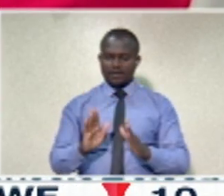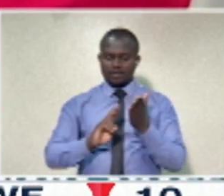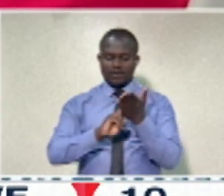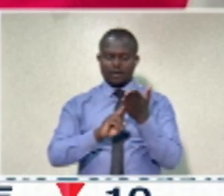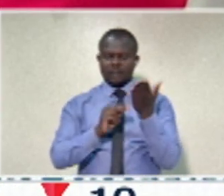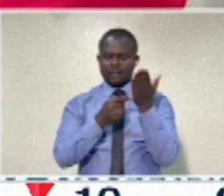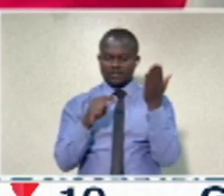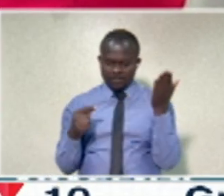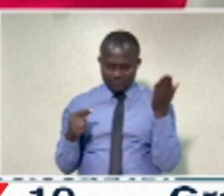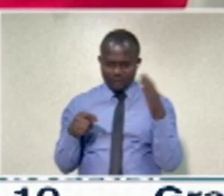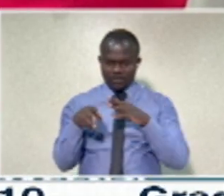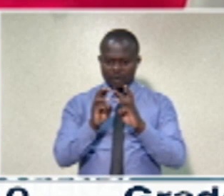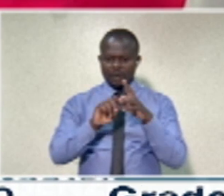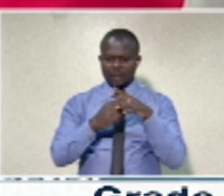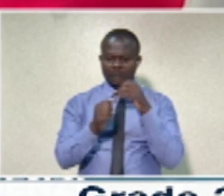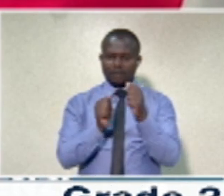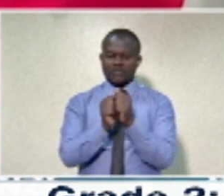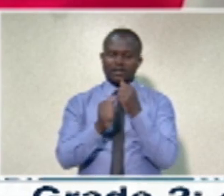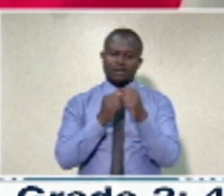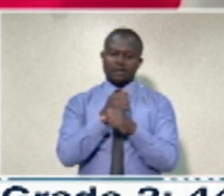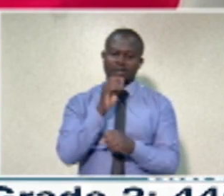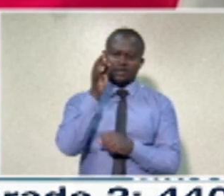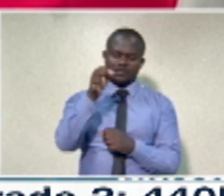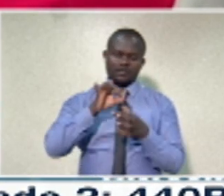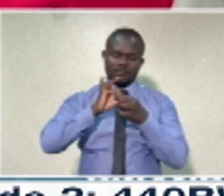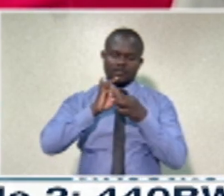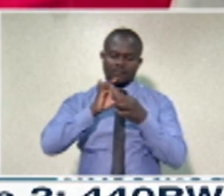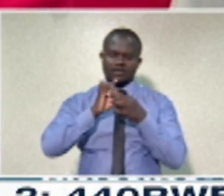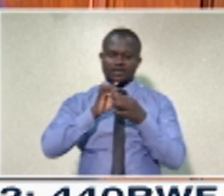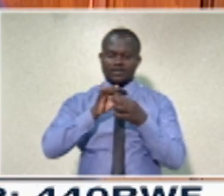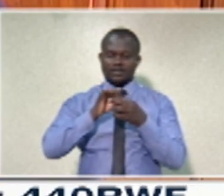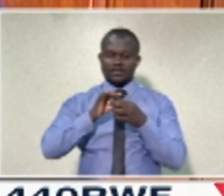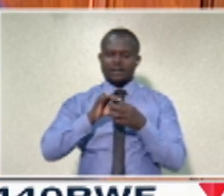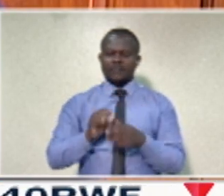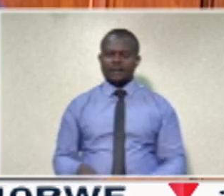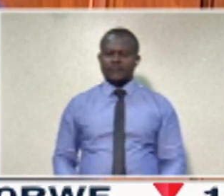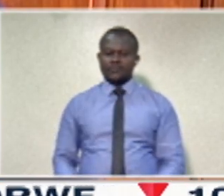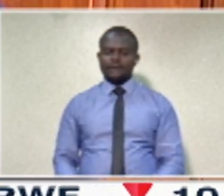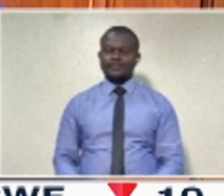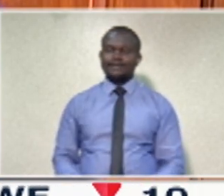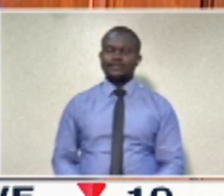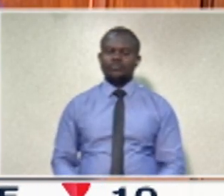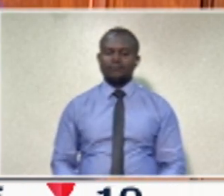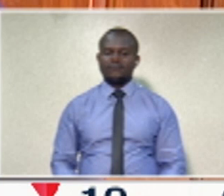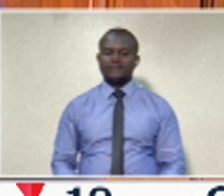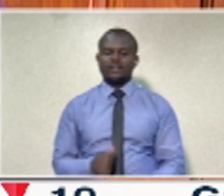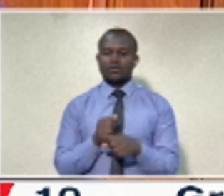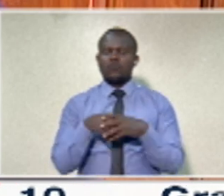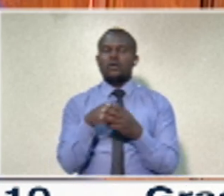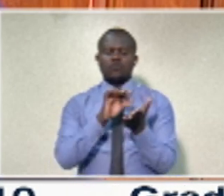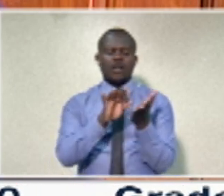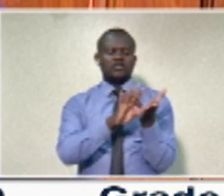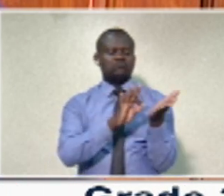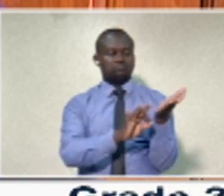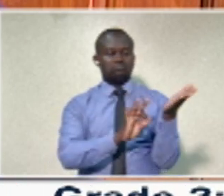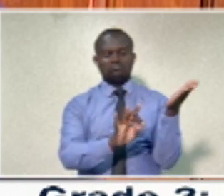hakoreshejwe ikoranabuhanga ku buryo byatangirana n'umwaka utaha ku bufatanye n'umuryango Mastercard Foundation. Nuko twari tukibikora mu buryo buri manuel cyangwa se mu